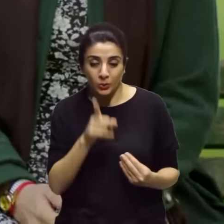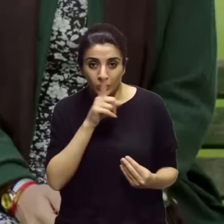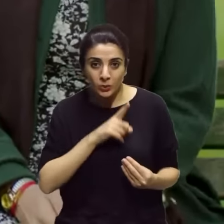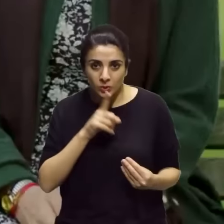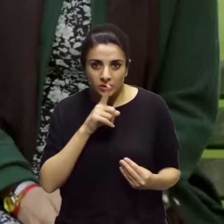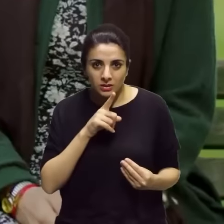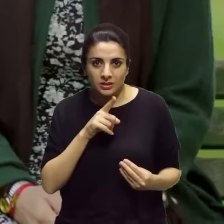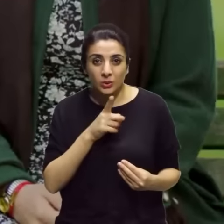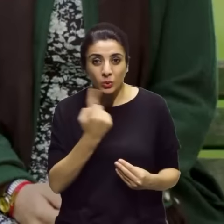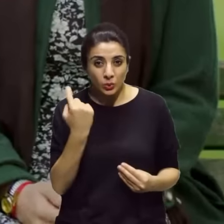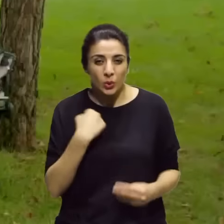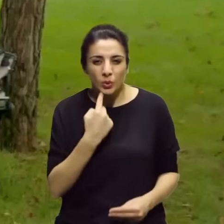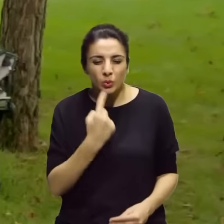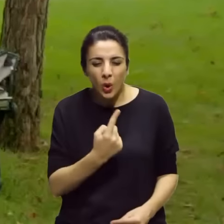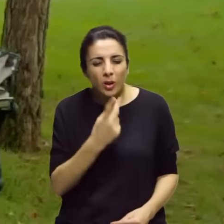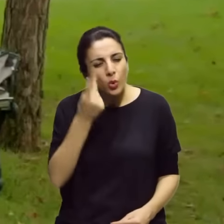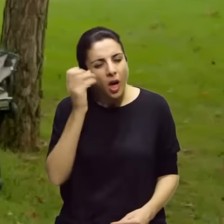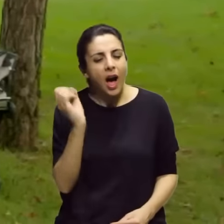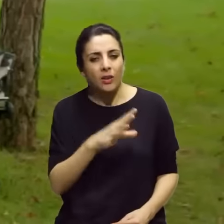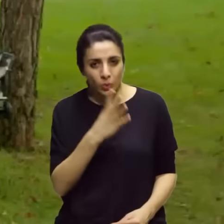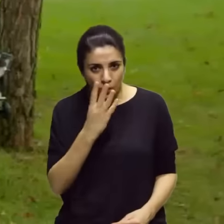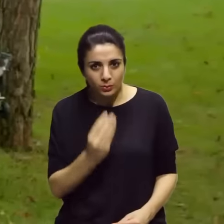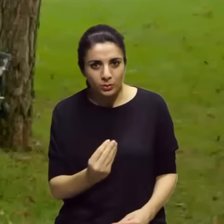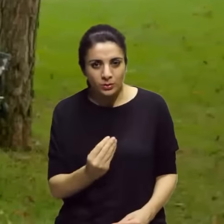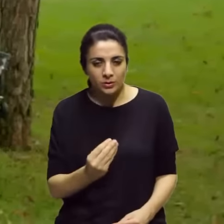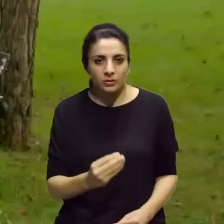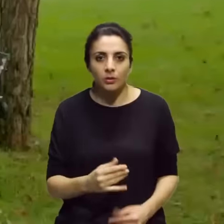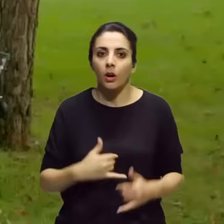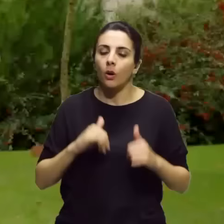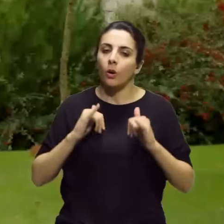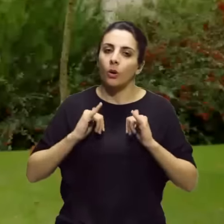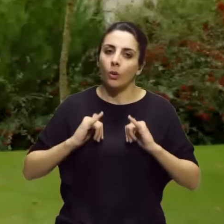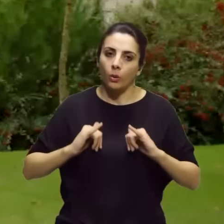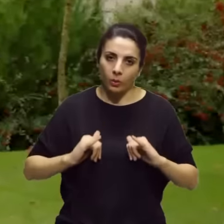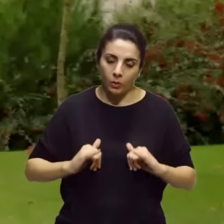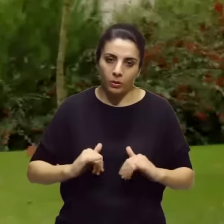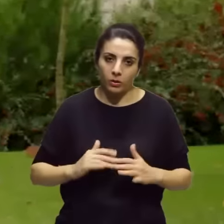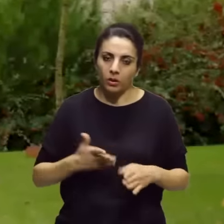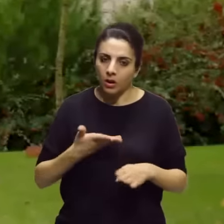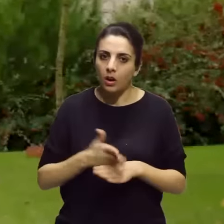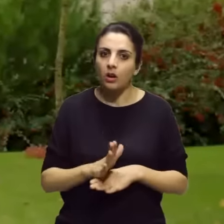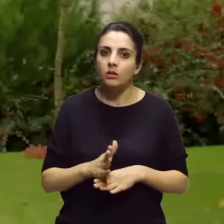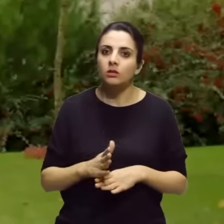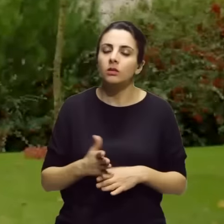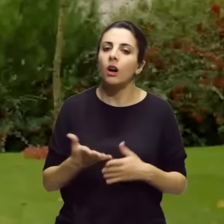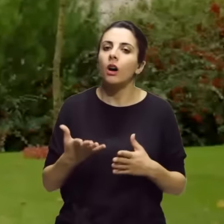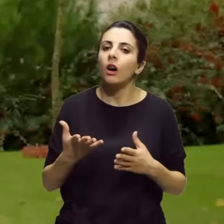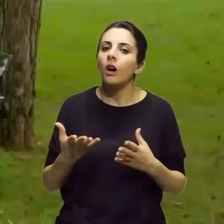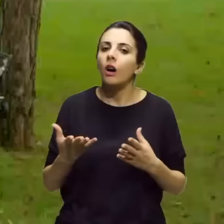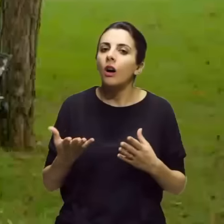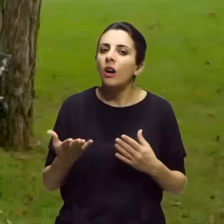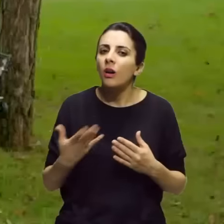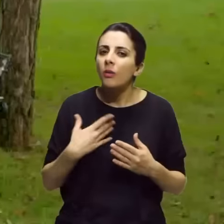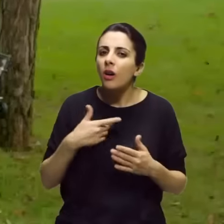yüzden dün söylediklerimi unut olur mu? Oh be. Vallahi billahi bütün bu